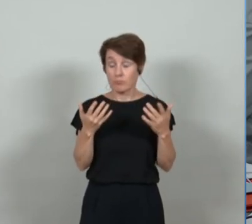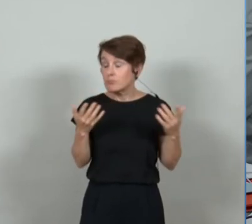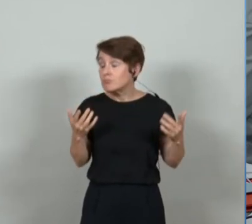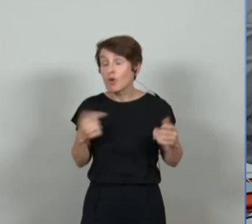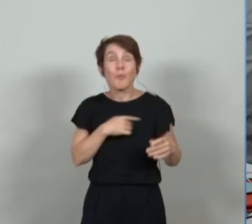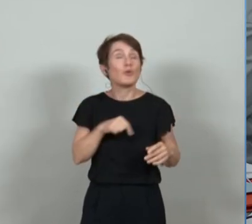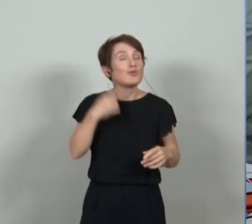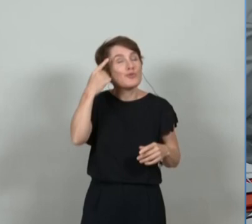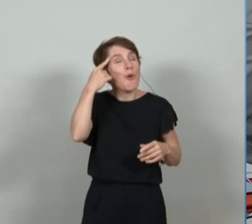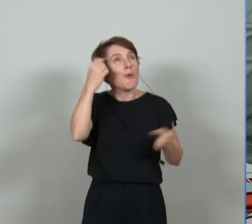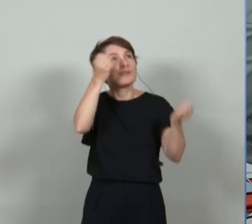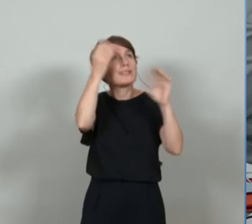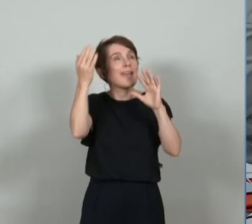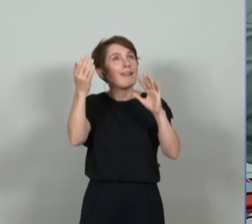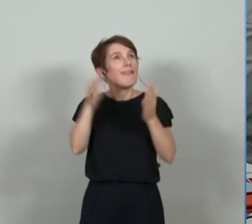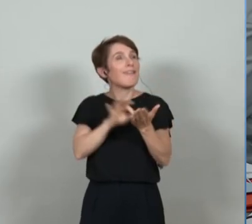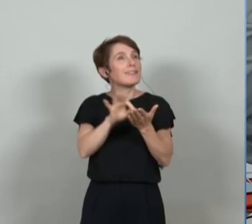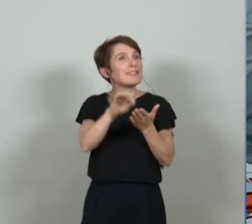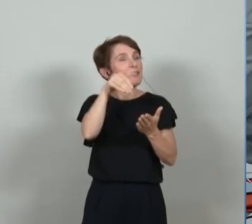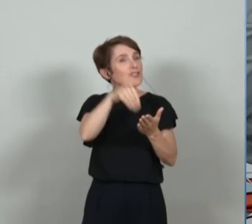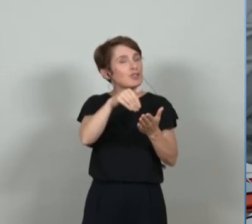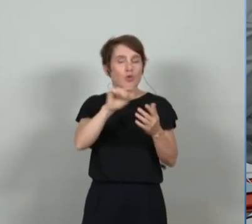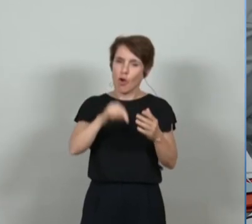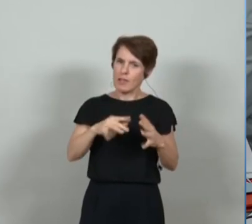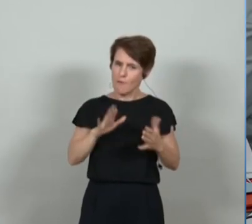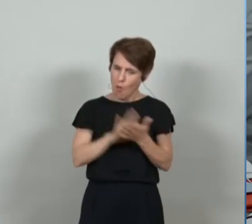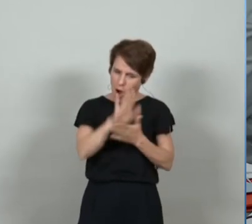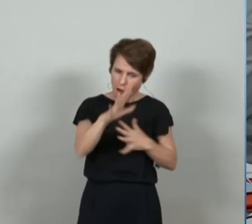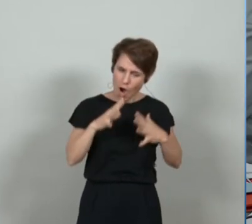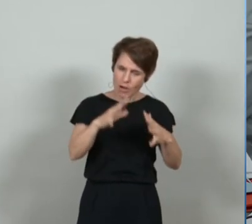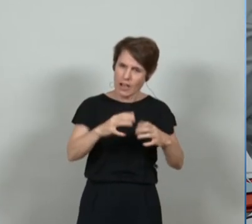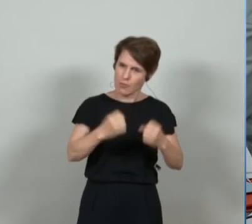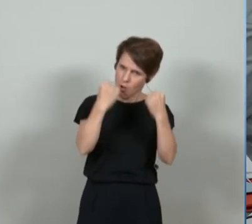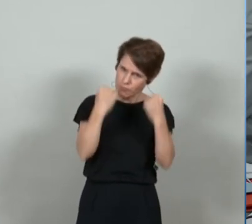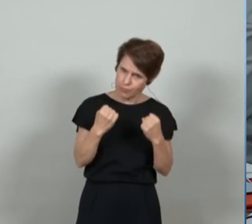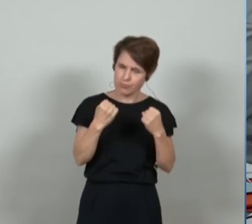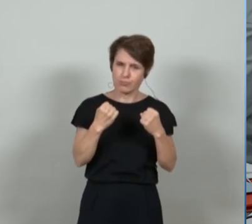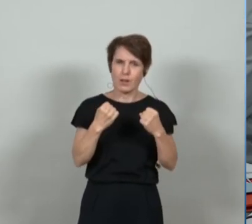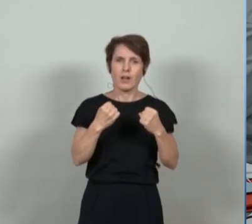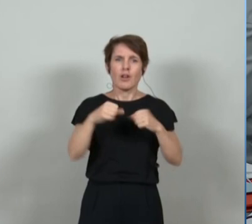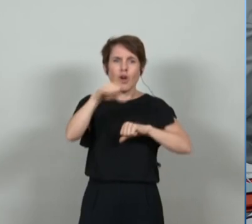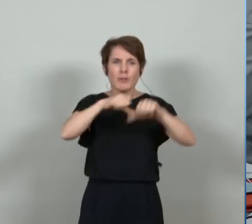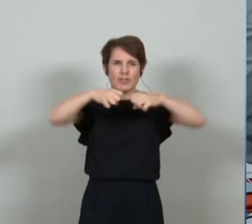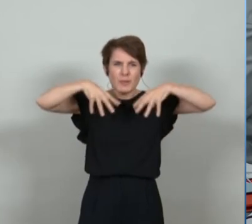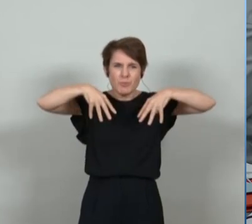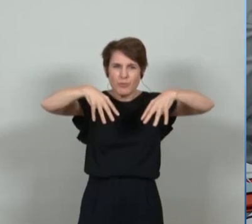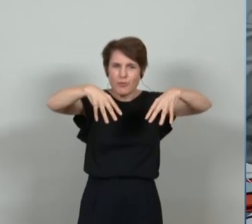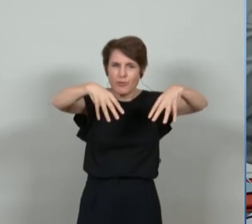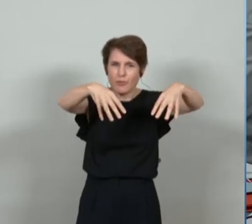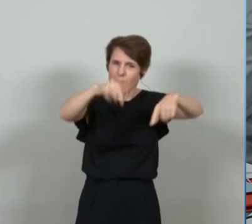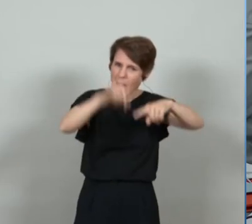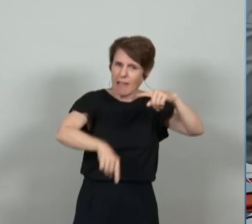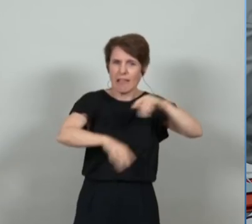s'attendre à trouver dans une pari stratégie comme des engagements très fermes sur l'usage des pesticides des herbicides les engrais chimiques